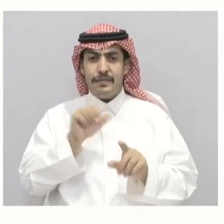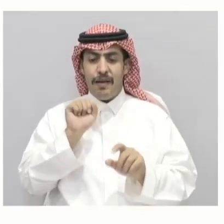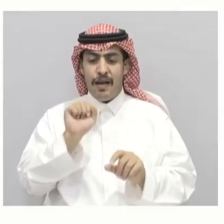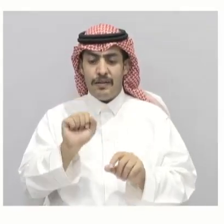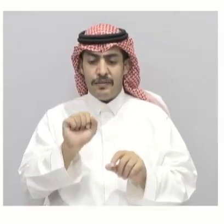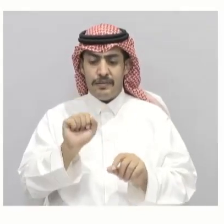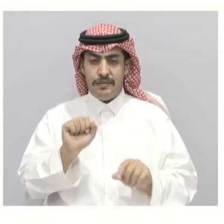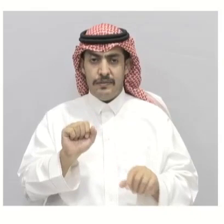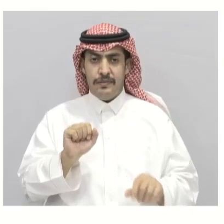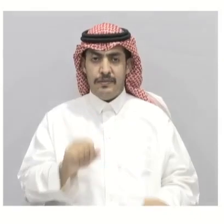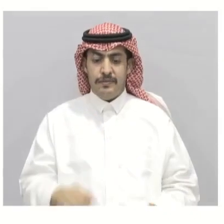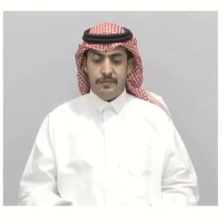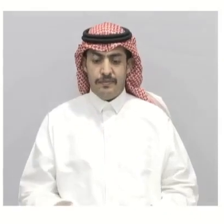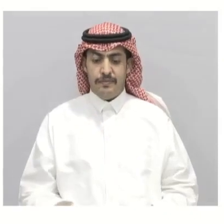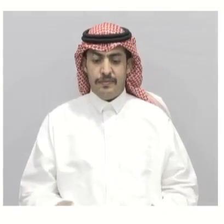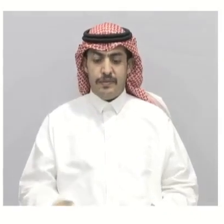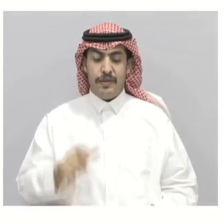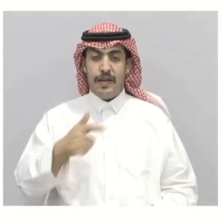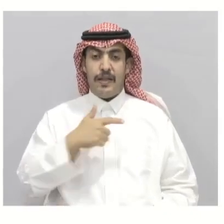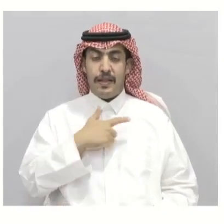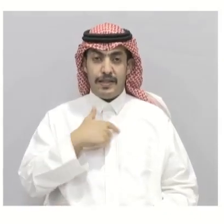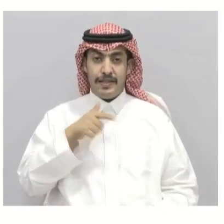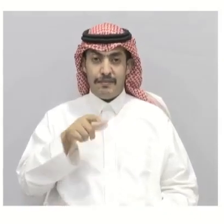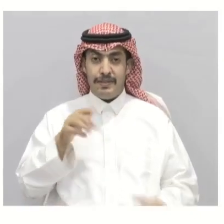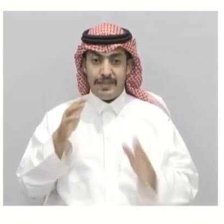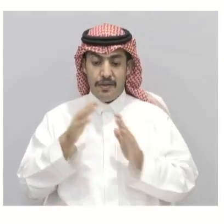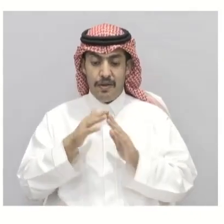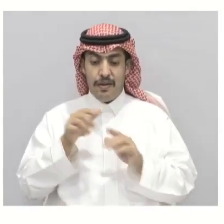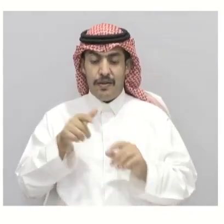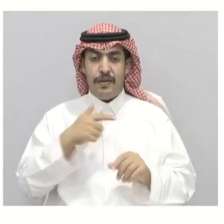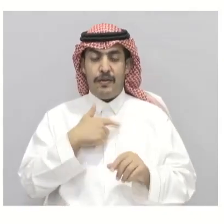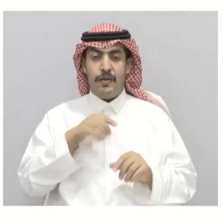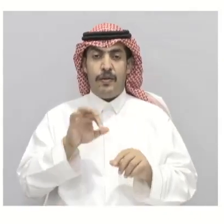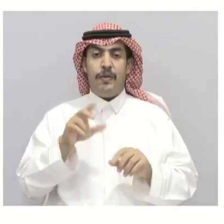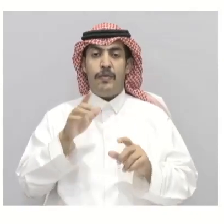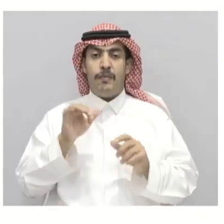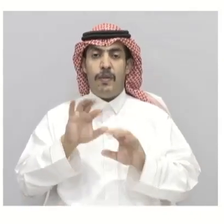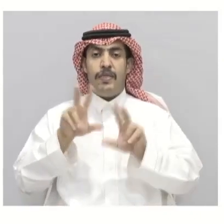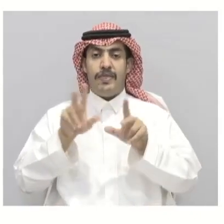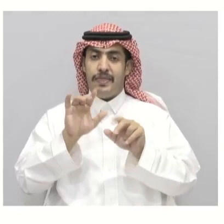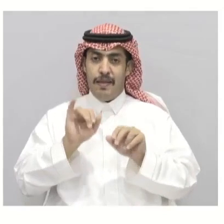رائعين اذا ساصنف هذه الزاويه الى متتامتان